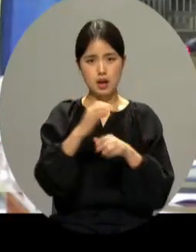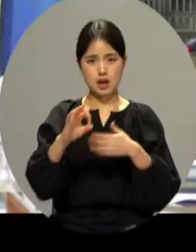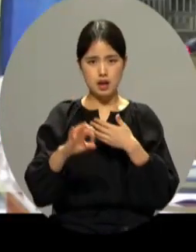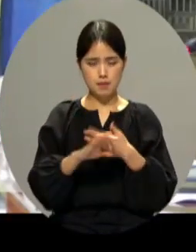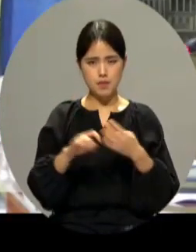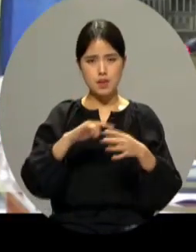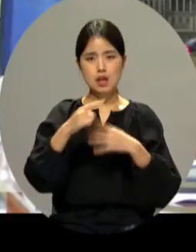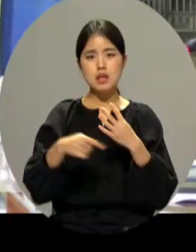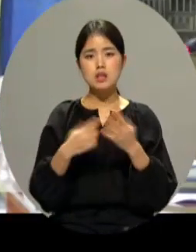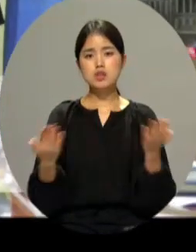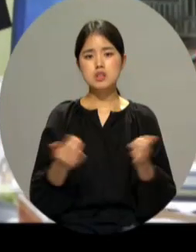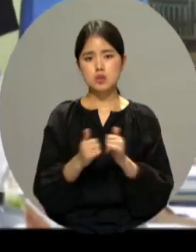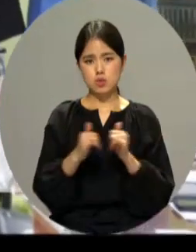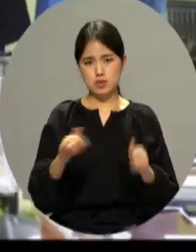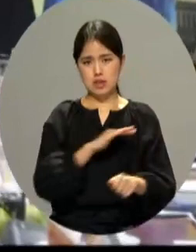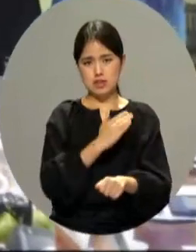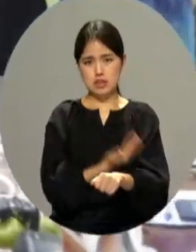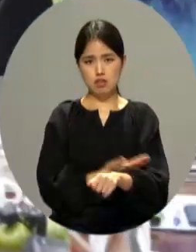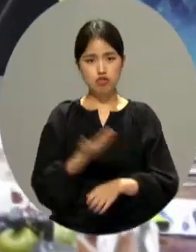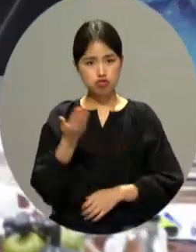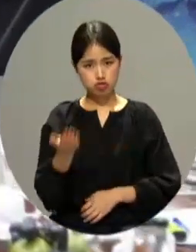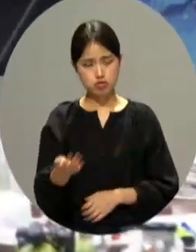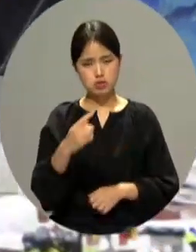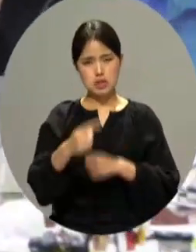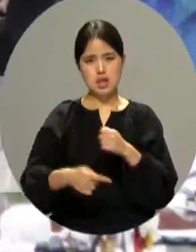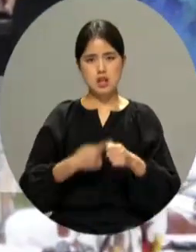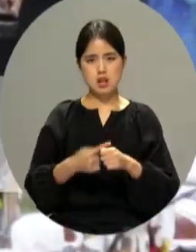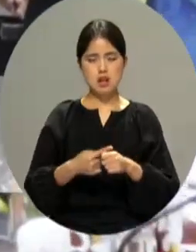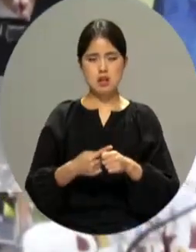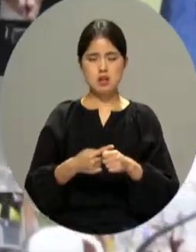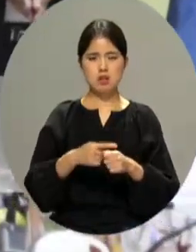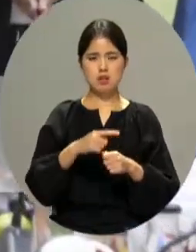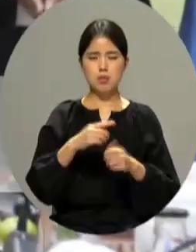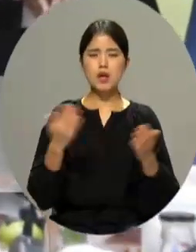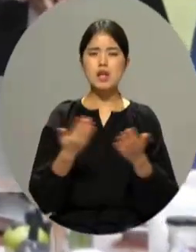근로자 자격을 부여하기로 하는 등 인력 수급 선순환